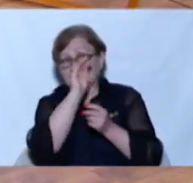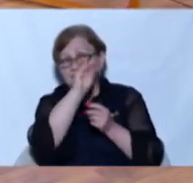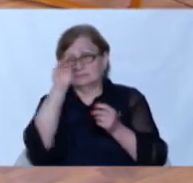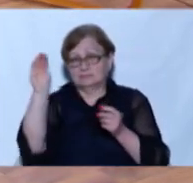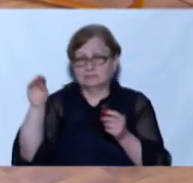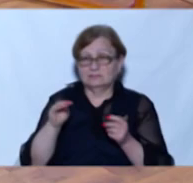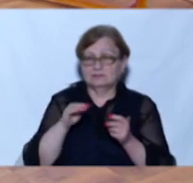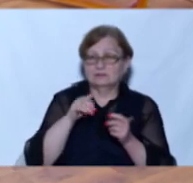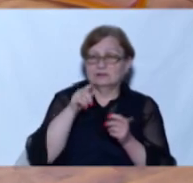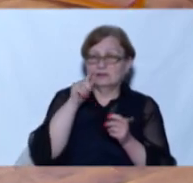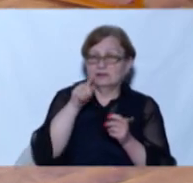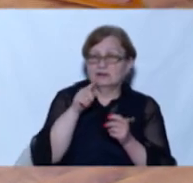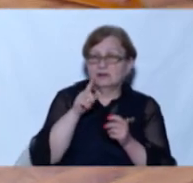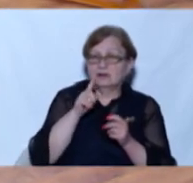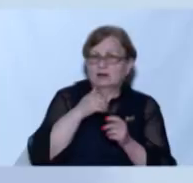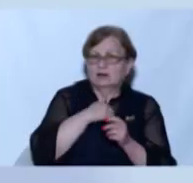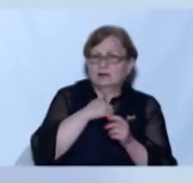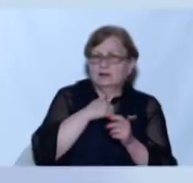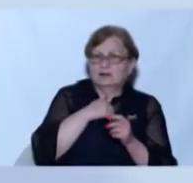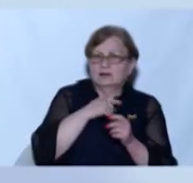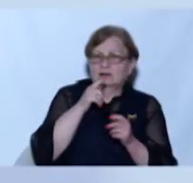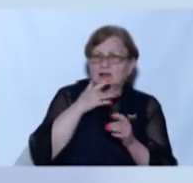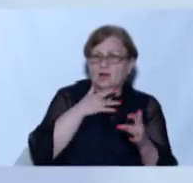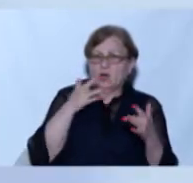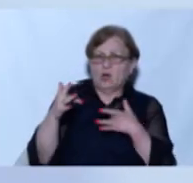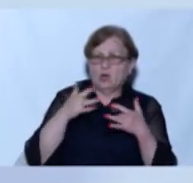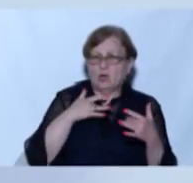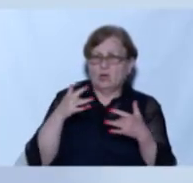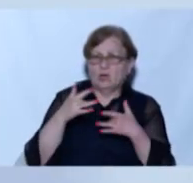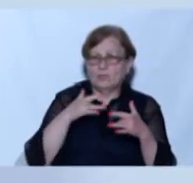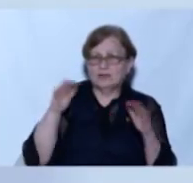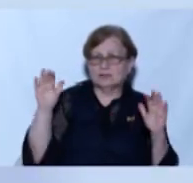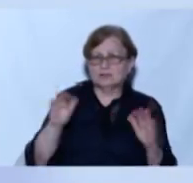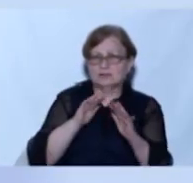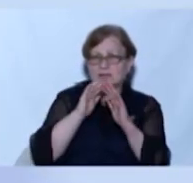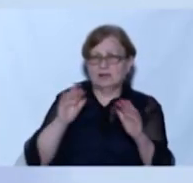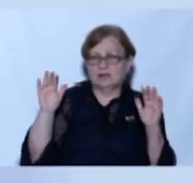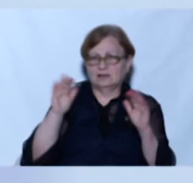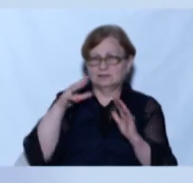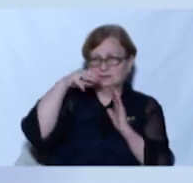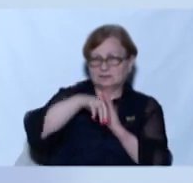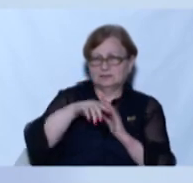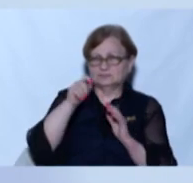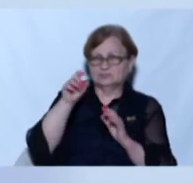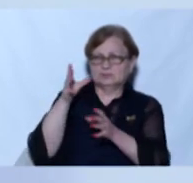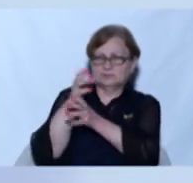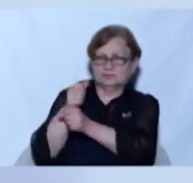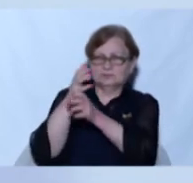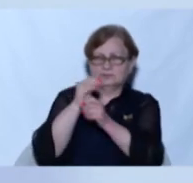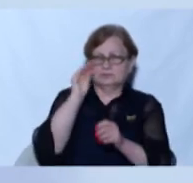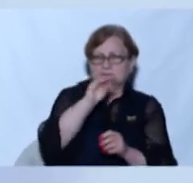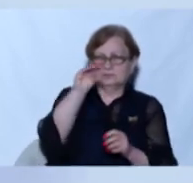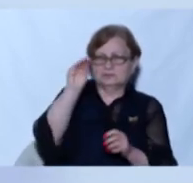გავიხსენო ის ალუზიები, რომელიც საოპერო და თეატრალური წარმოდგენების მიხედვით აქ ფრაგმენტულად დასახელებული